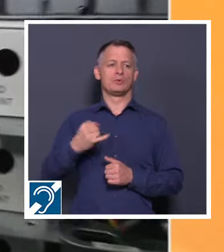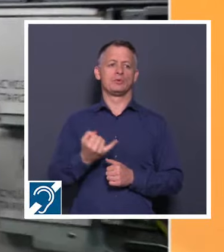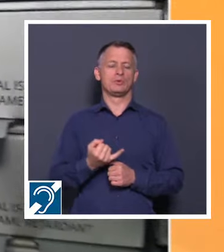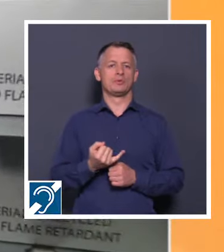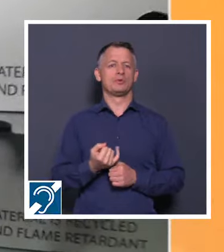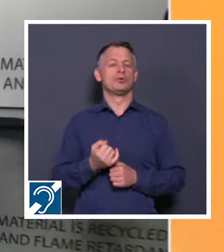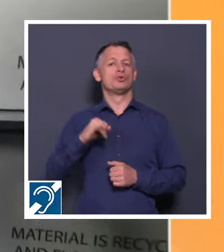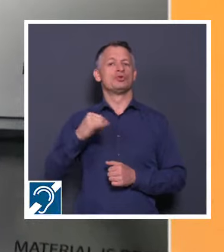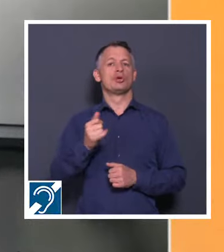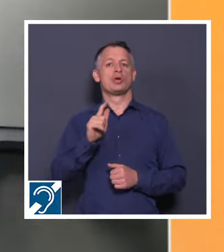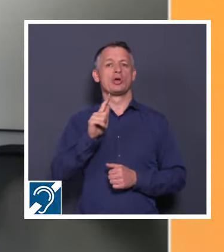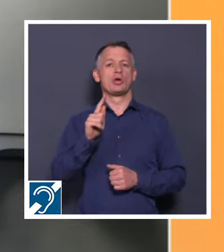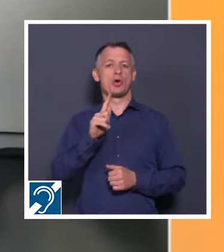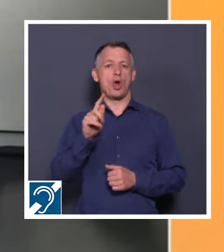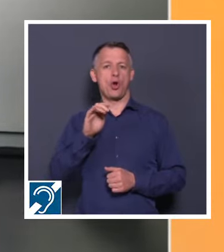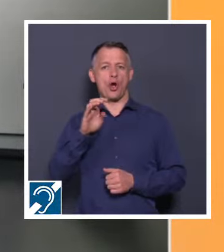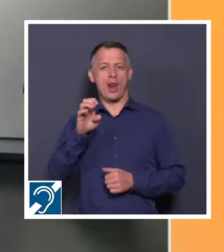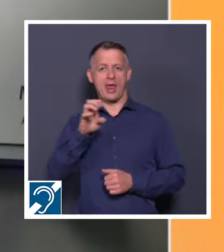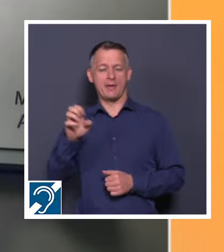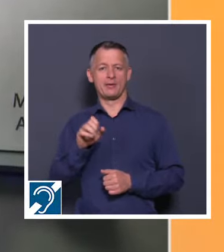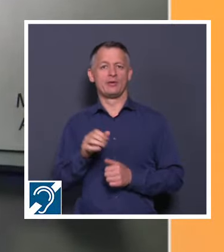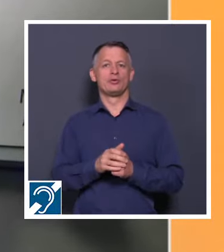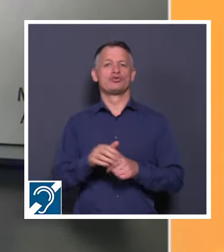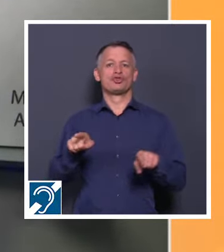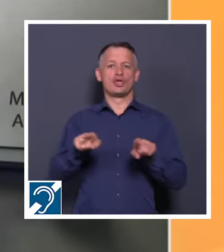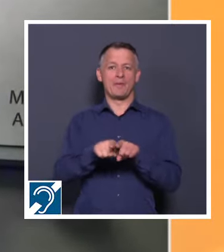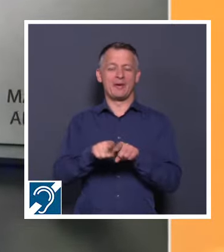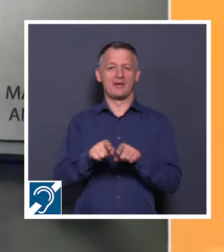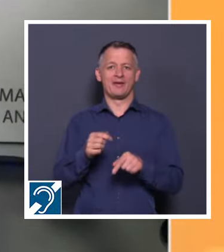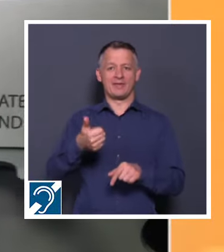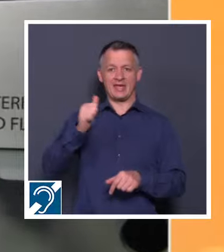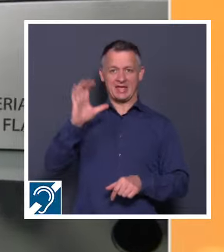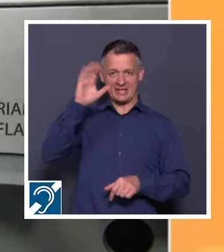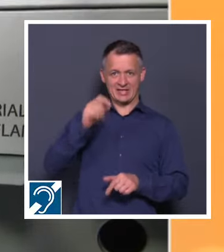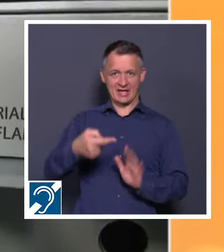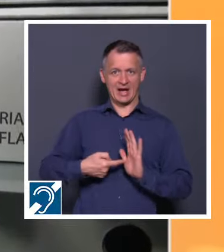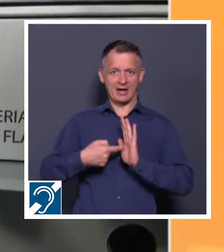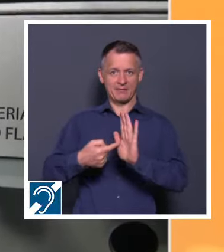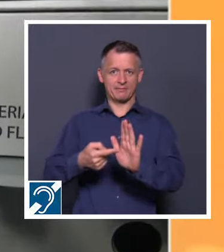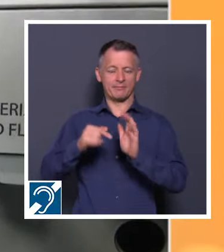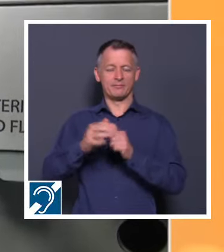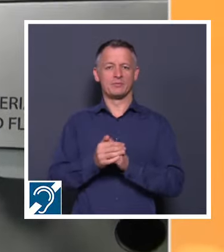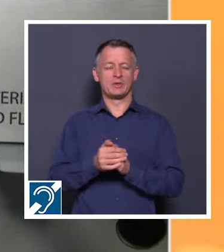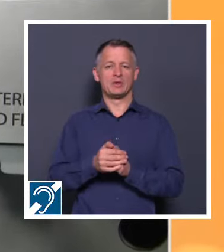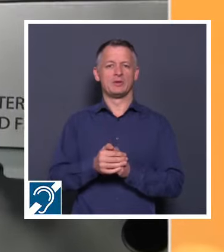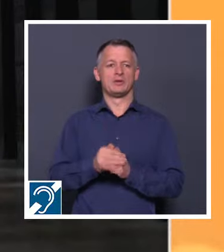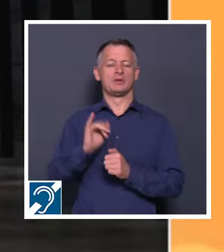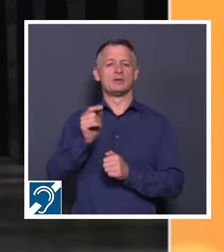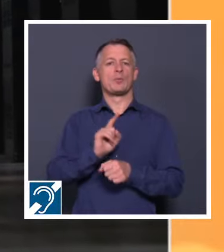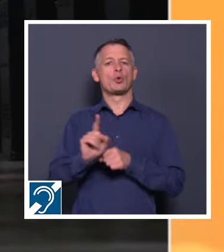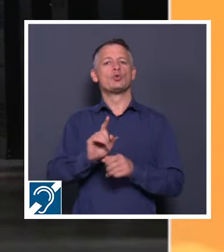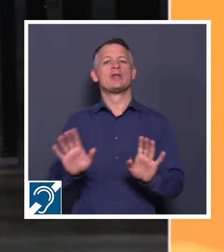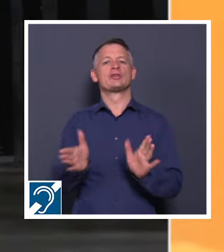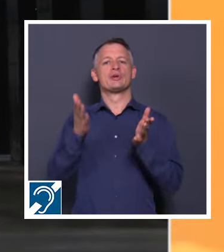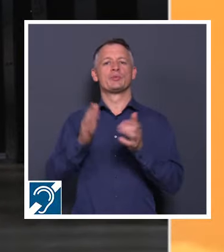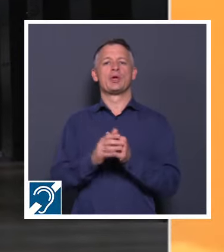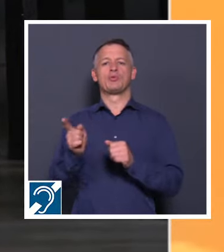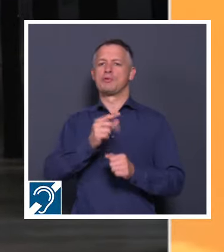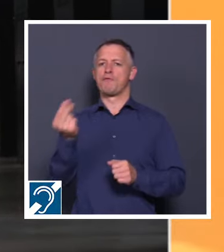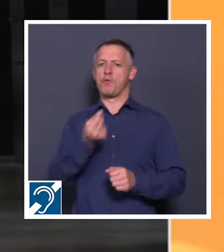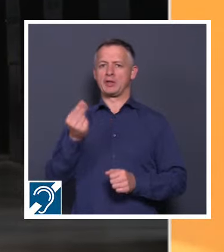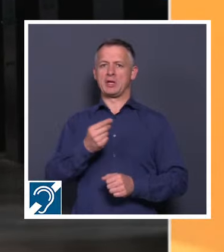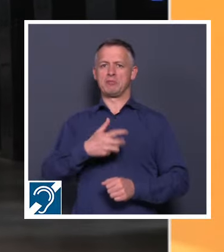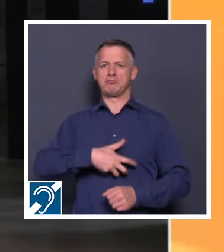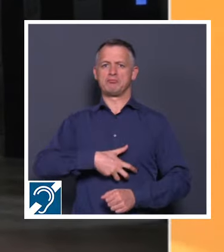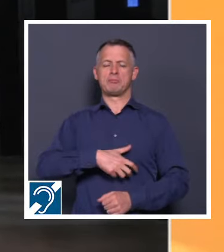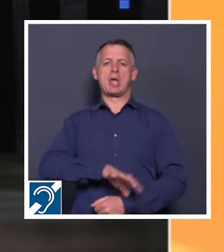Gemini, care a fost aseară. Sunt produse extraordinare, cel puțin în variantă demo, dar nu sunt foarte impresionat și voi explica imediat de ce.